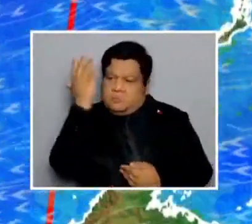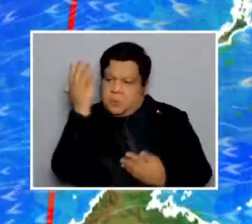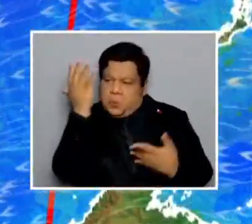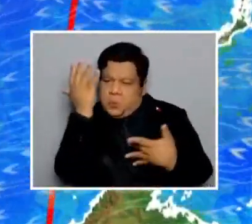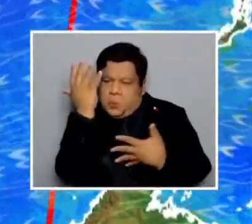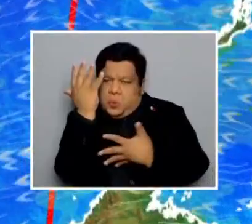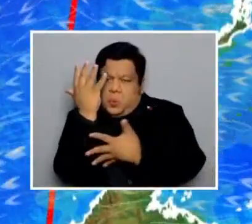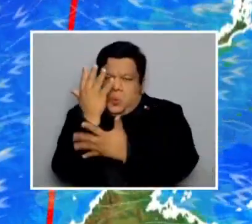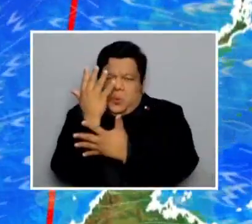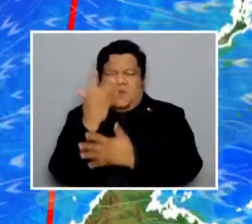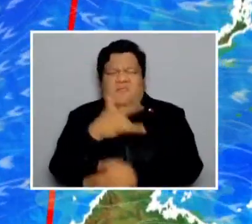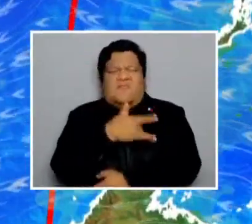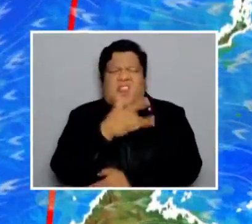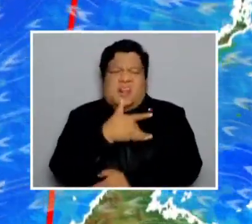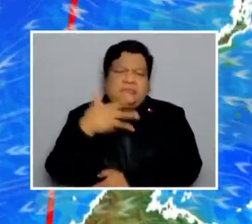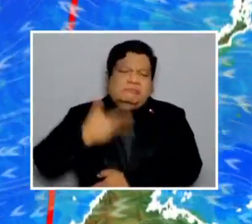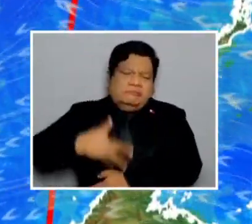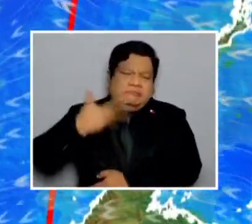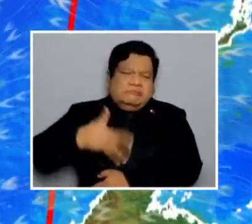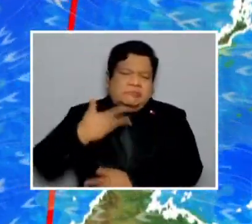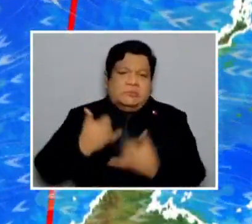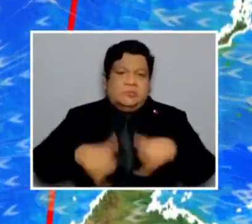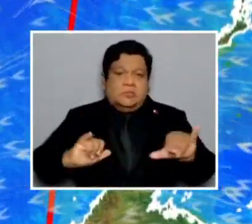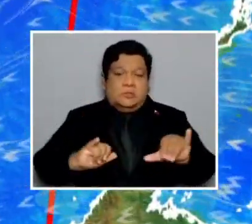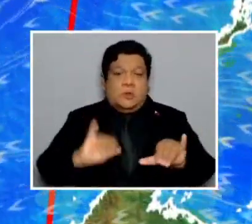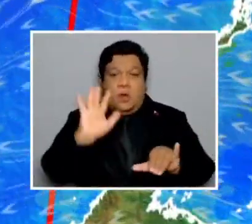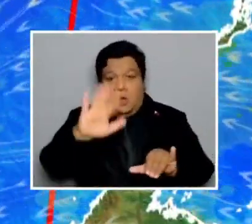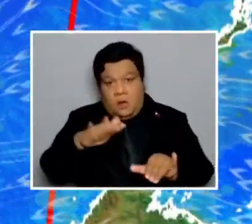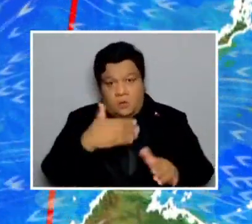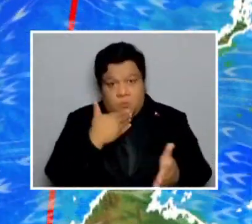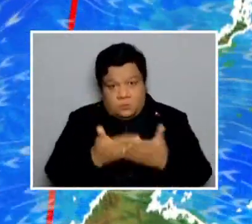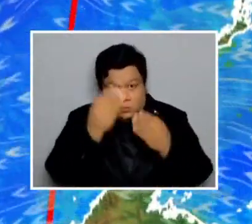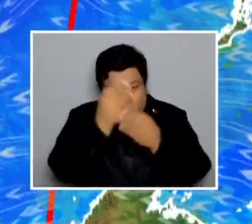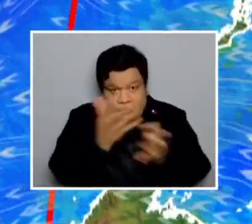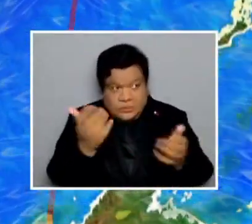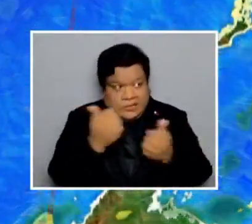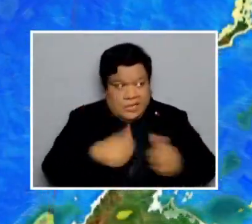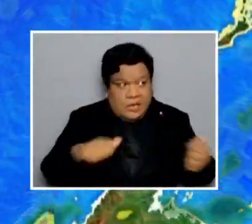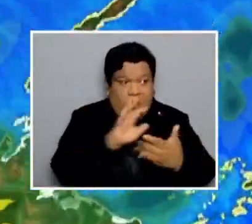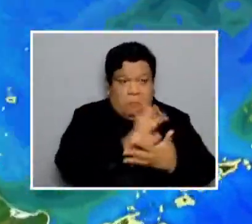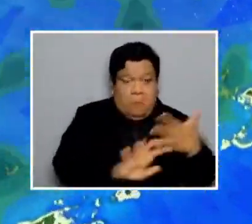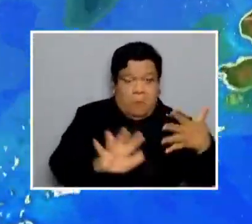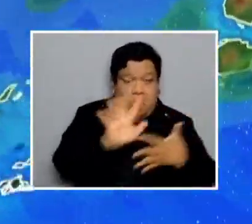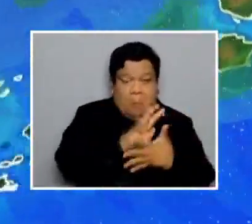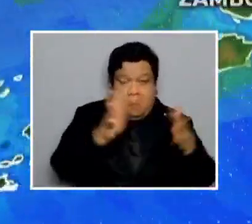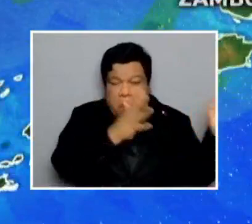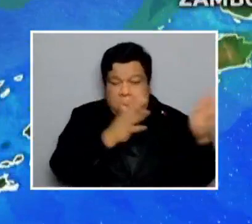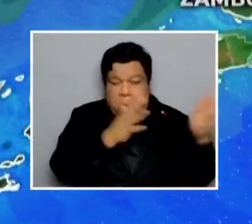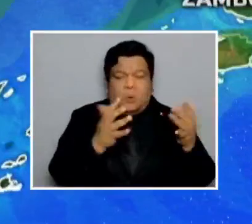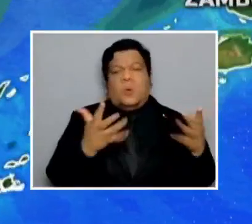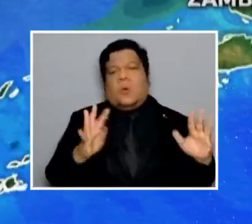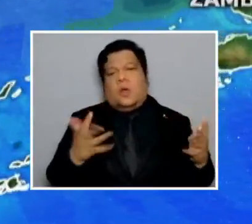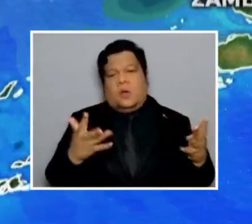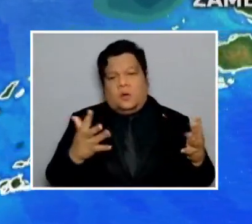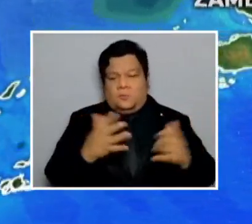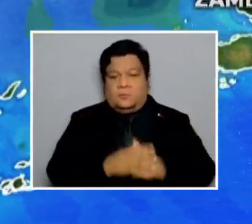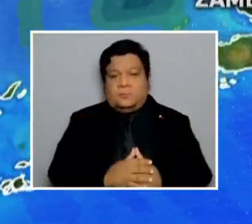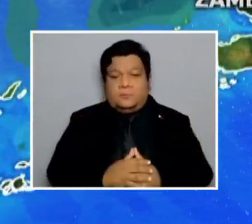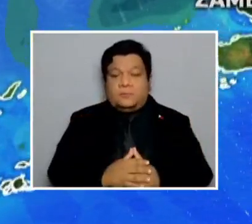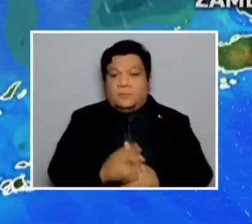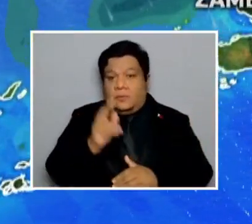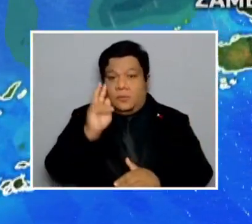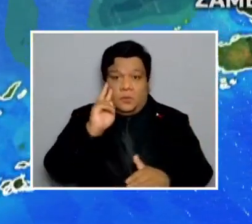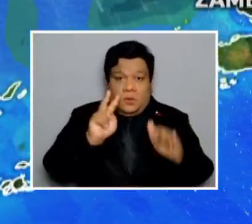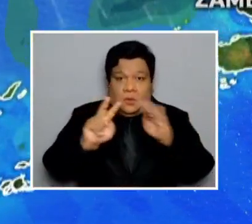Pero good news naman kapamilya dahil wala pa rin inaasahang samanang panahon ngayong Linggo. Sa rainfall forecast ng The Weather Company para bukas, bago